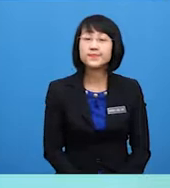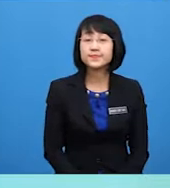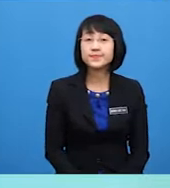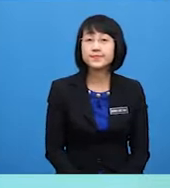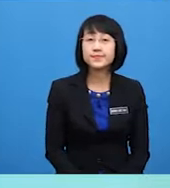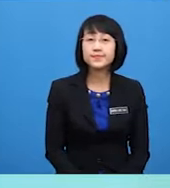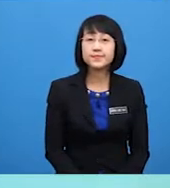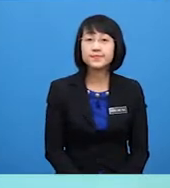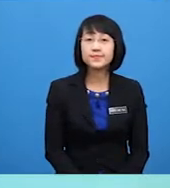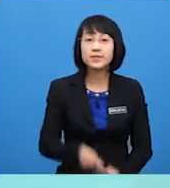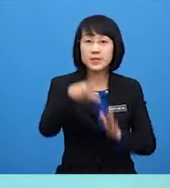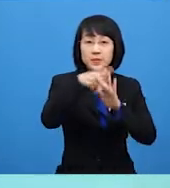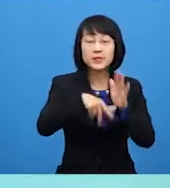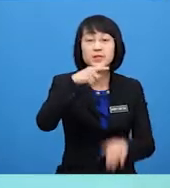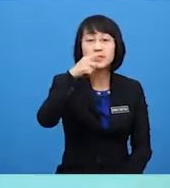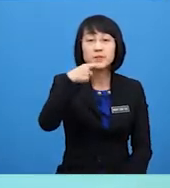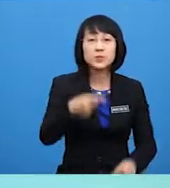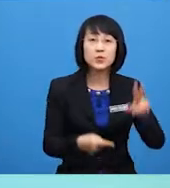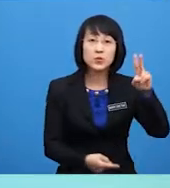manakala penyebut